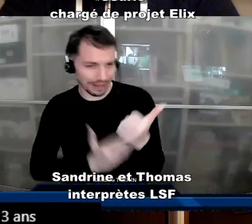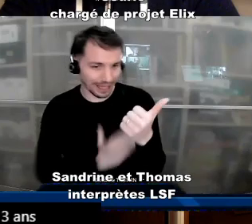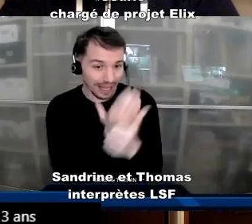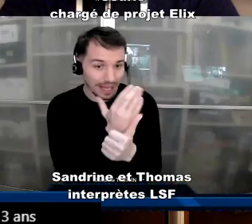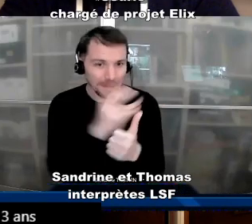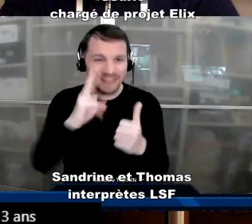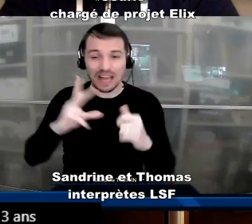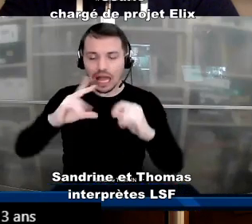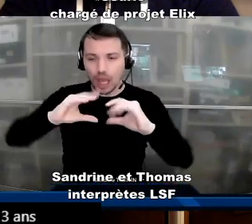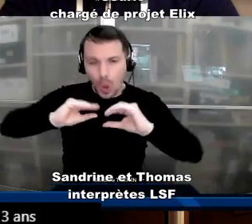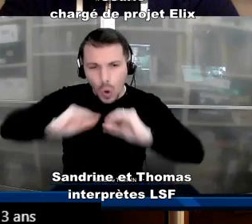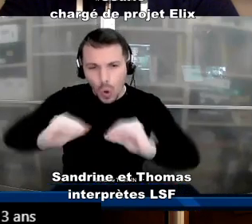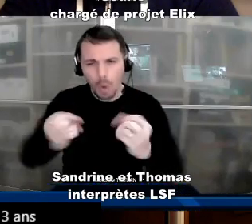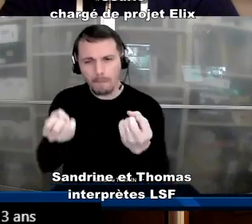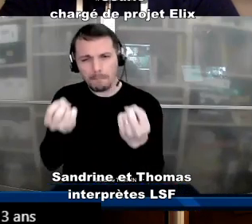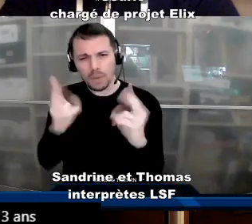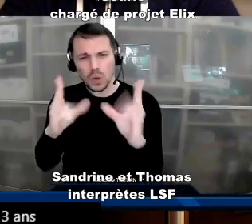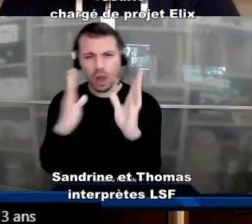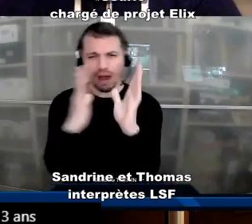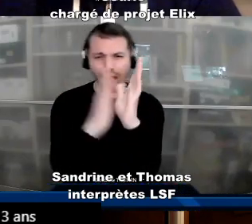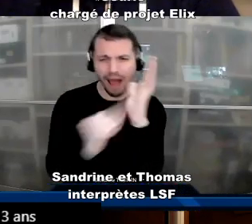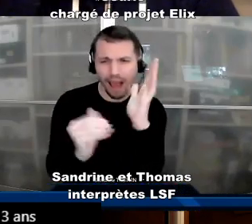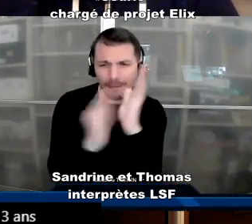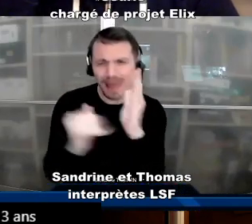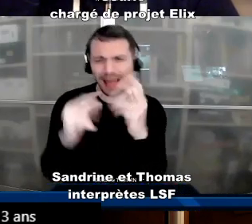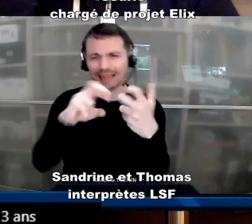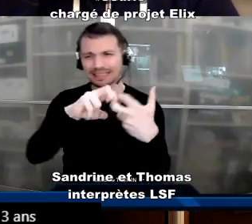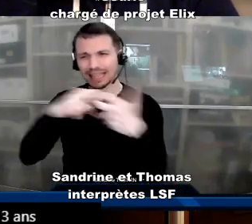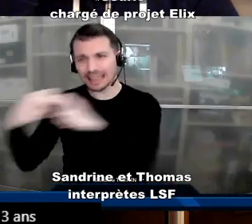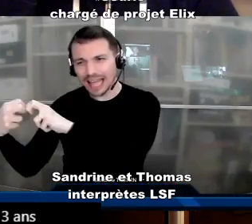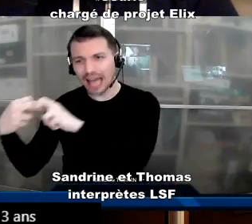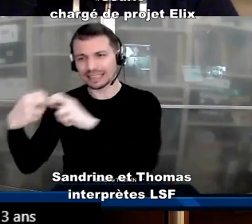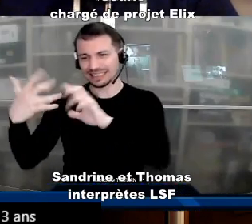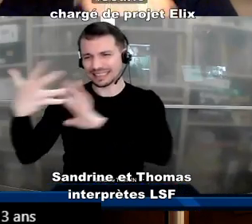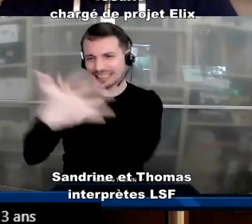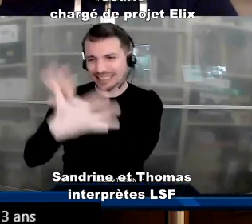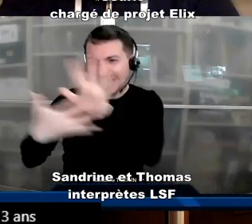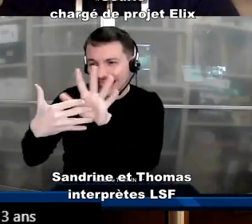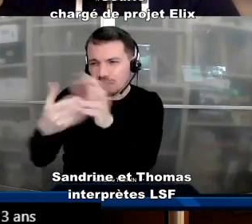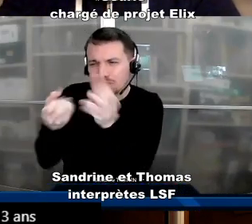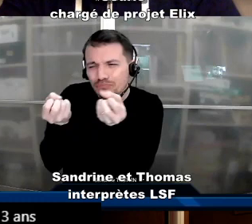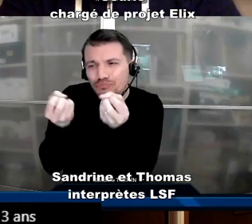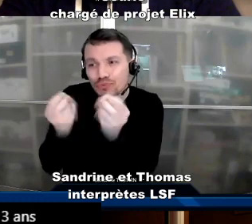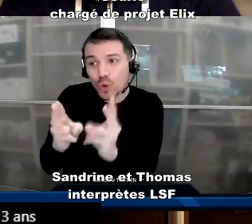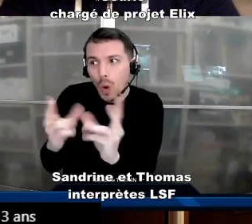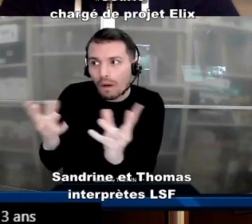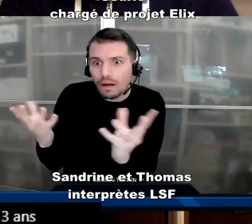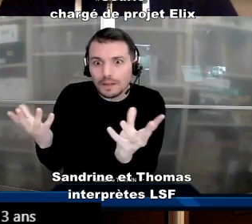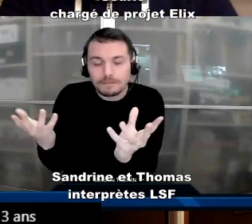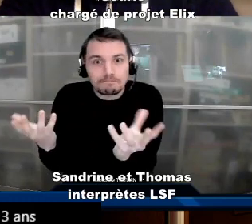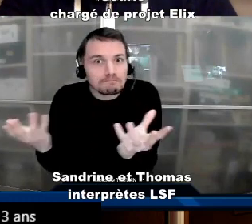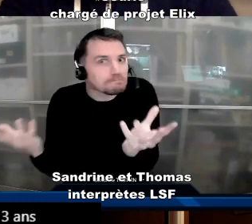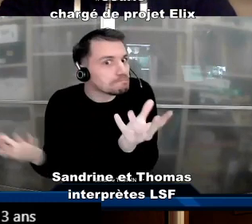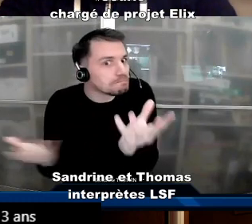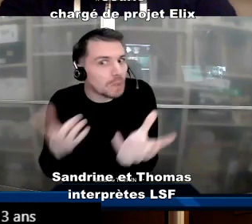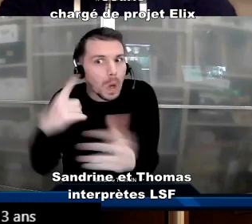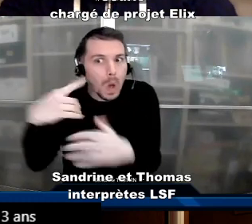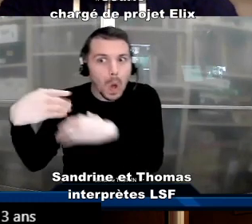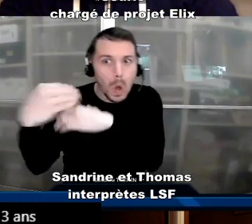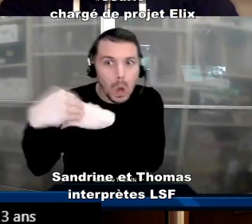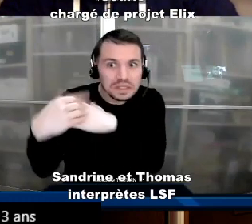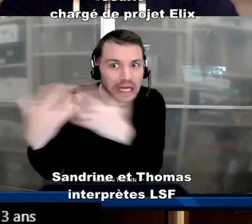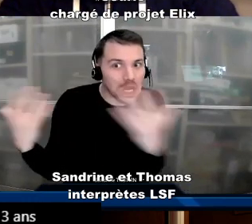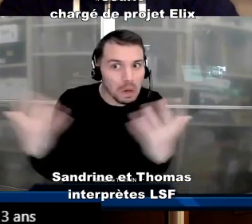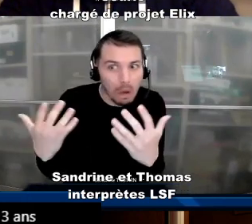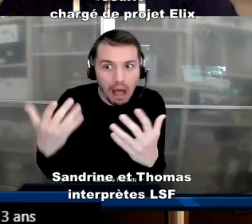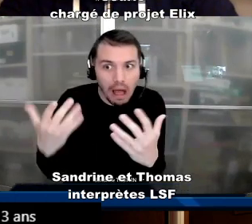vraiment apprendre la grammaire, la syntaxe, apprendre à manier la langue des signes, quels seraient vos conseils? Vous avez